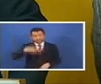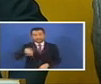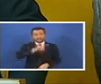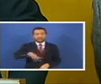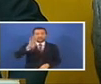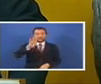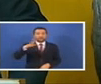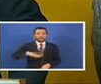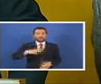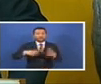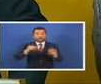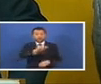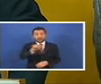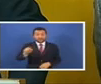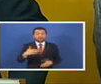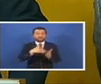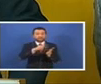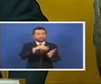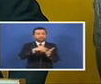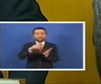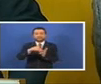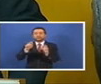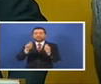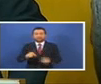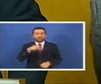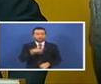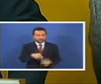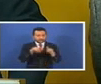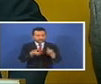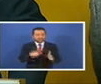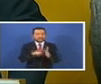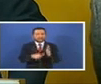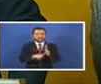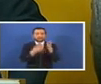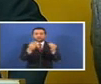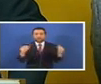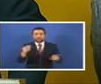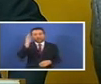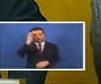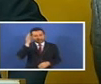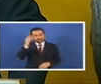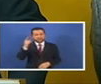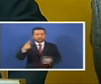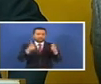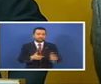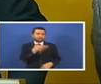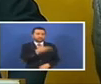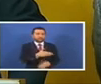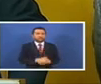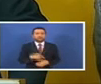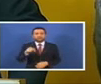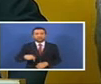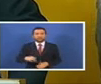demokrasi talebi olanlar dışlandı. Bugün de işte birçok akademisyenimiz burada,